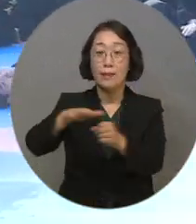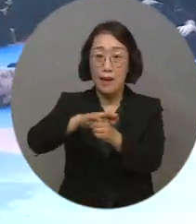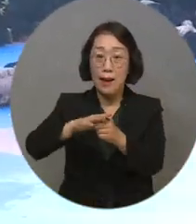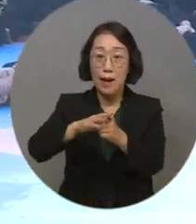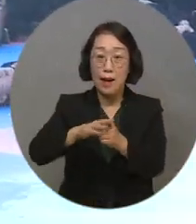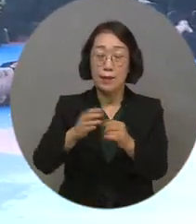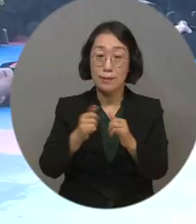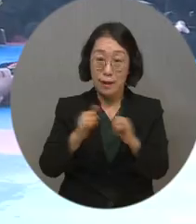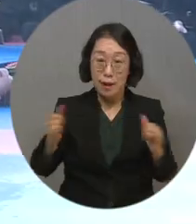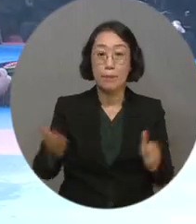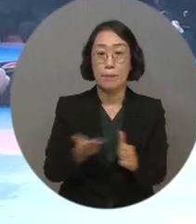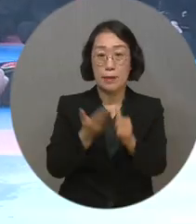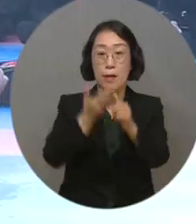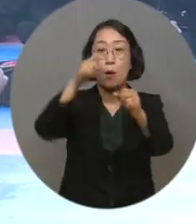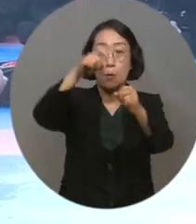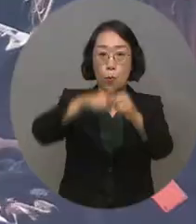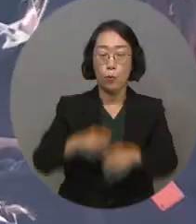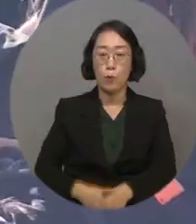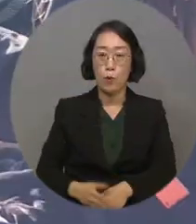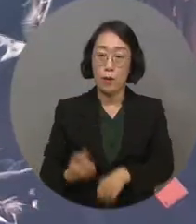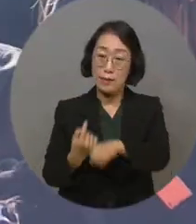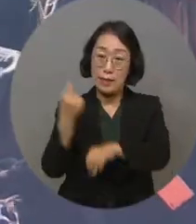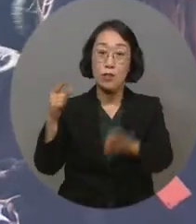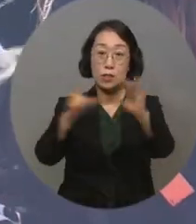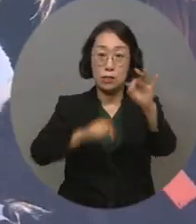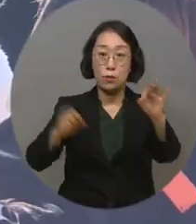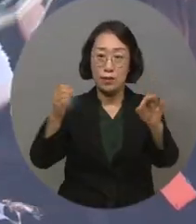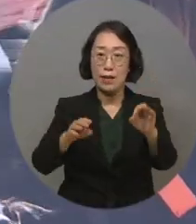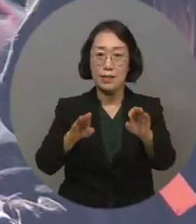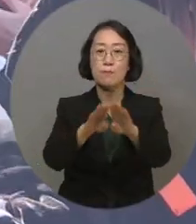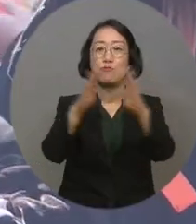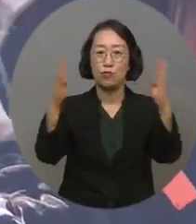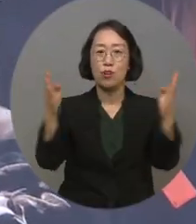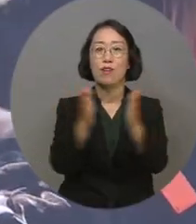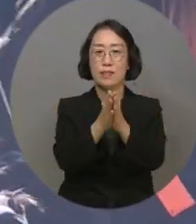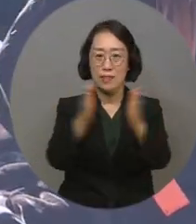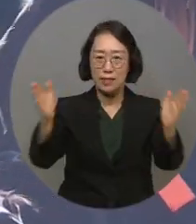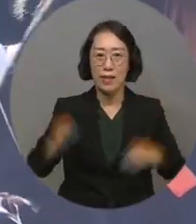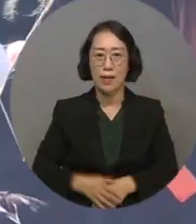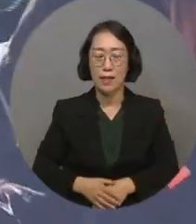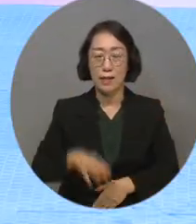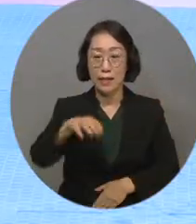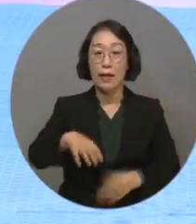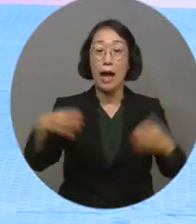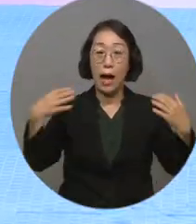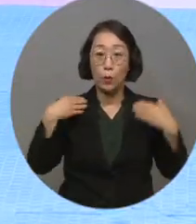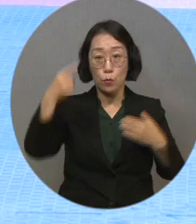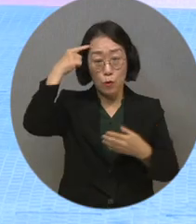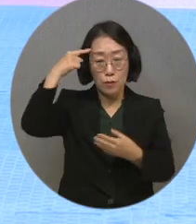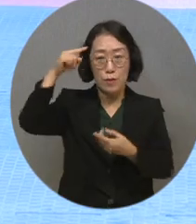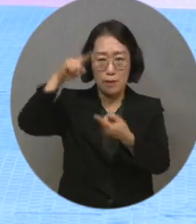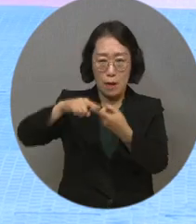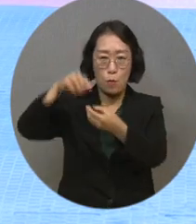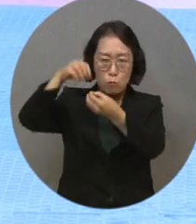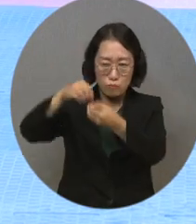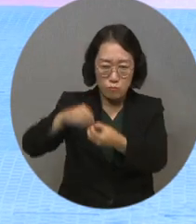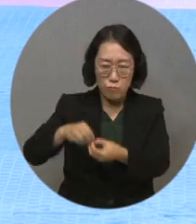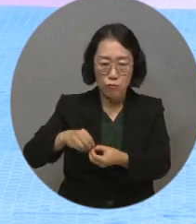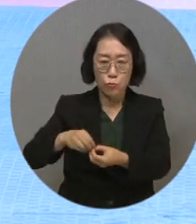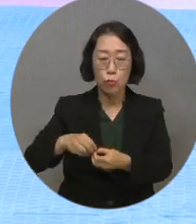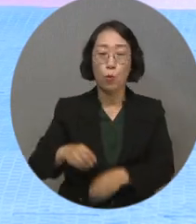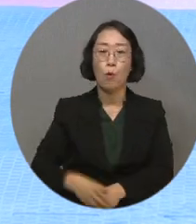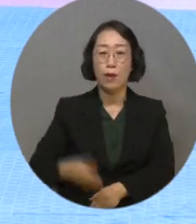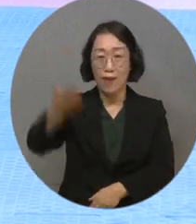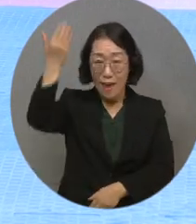인재를 육성하고자 지난해 10월 다시 문을 열었습니다. 신흥무관학교의 정신을 계승하고 우리의